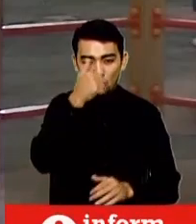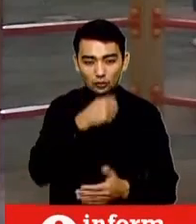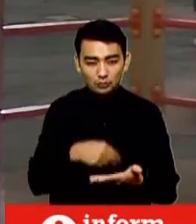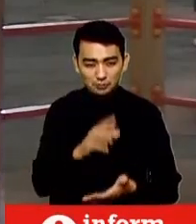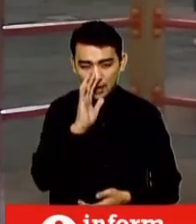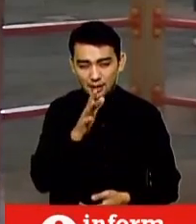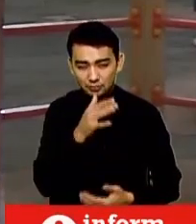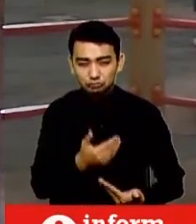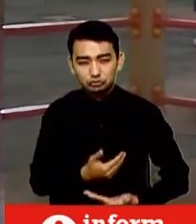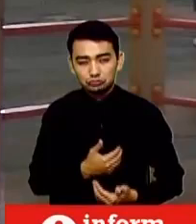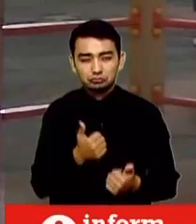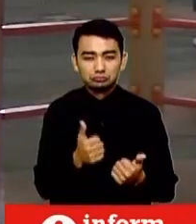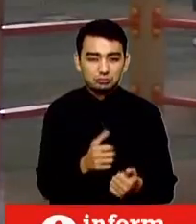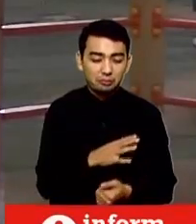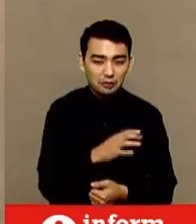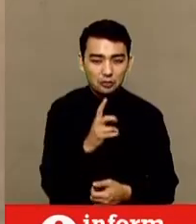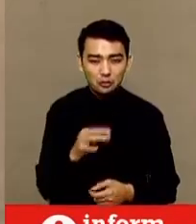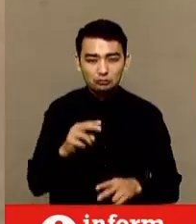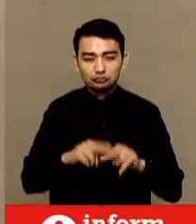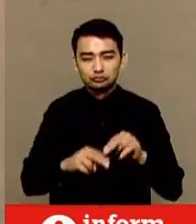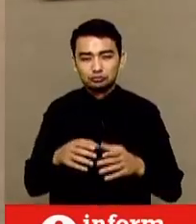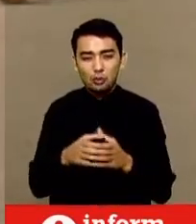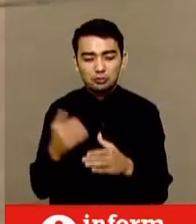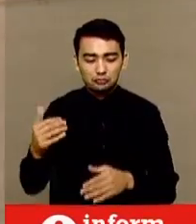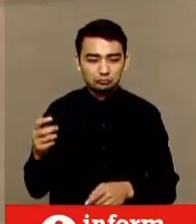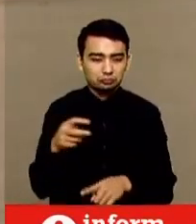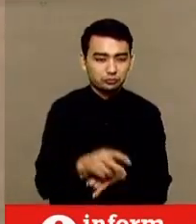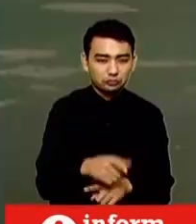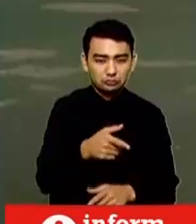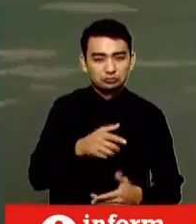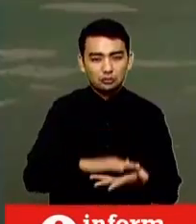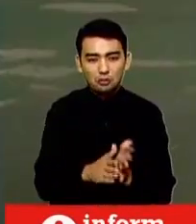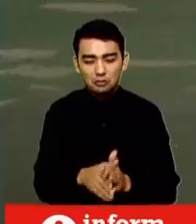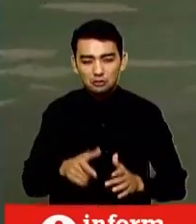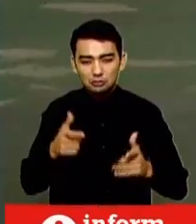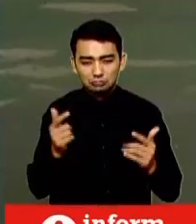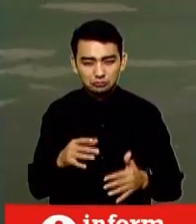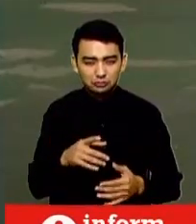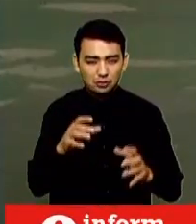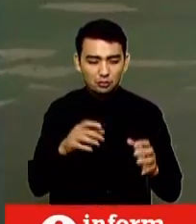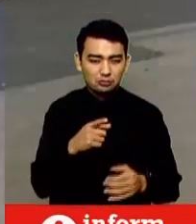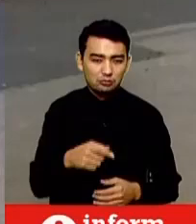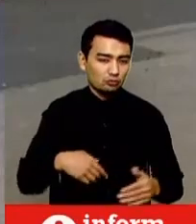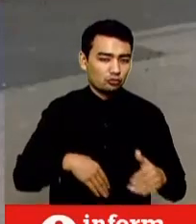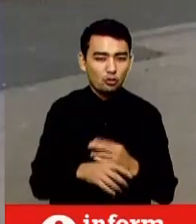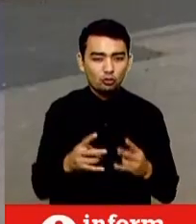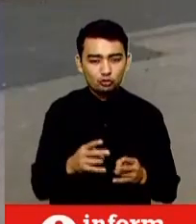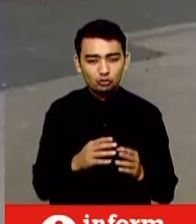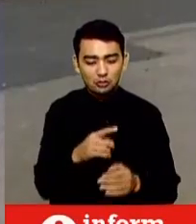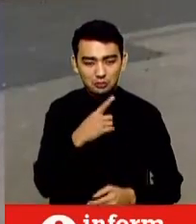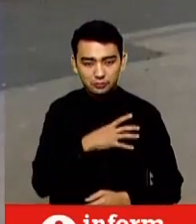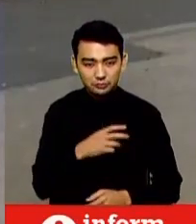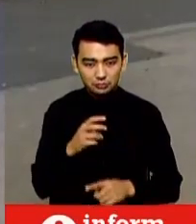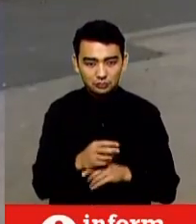беззаботной жизни, и вдруг появляется застройщик и заявляет, что их сделка недействительна, и жильцам нужно покинуть квартиры. Возмущение предела. Как